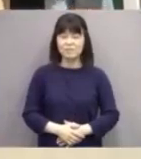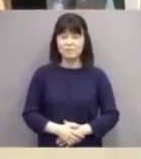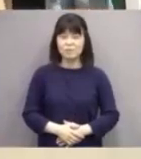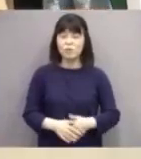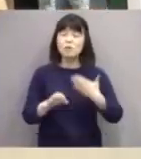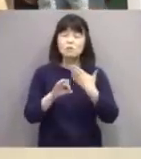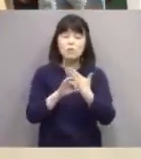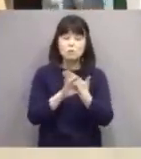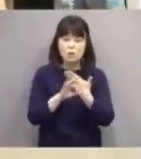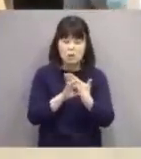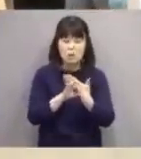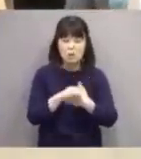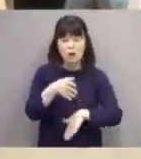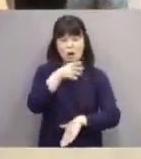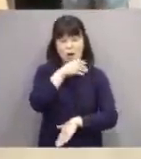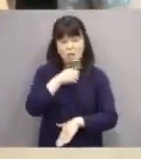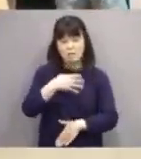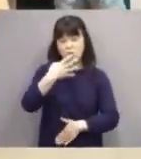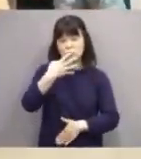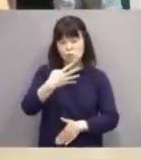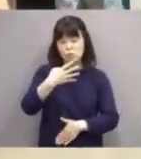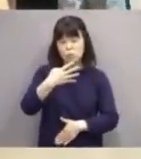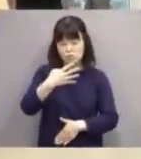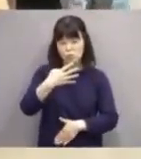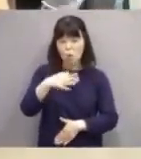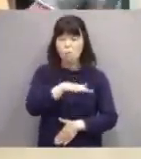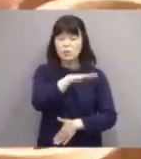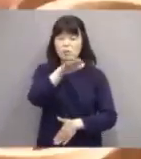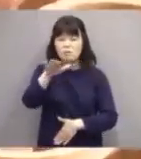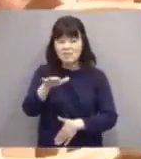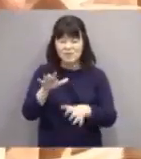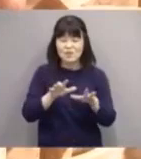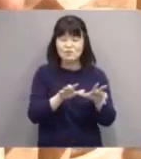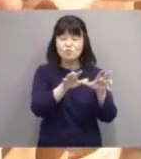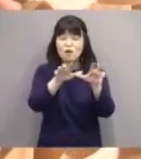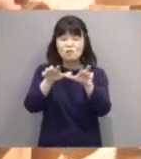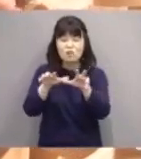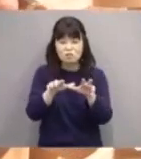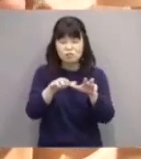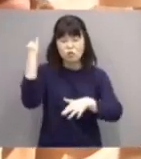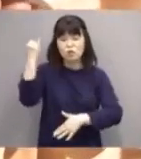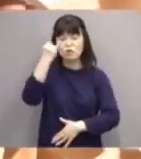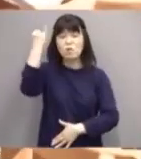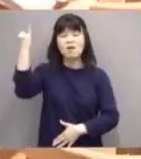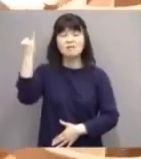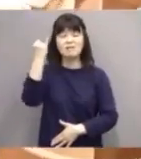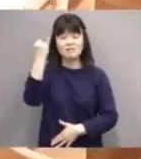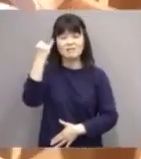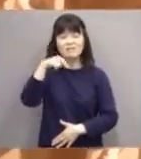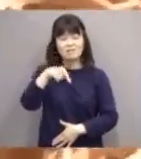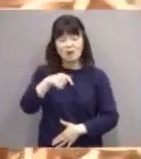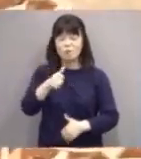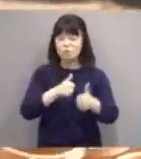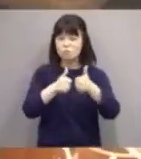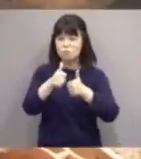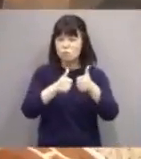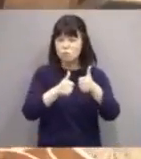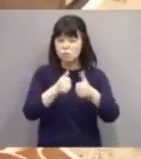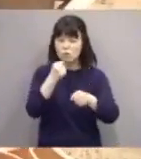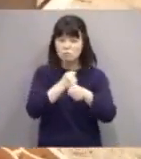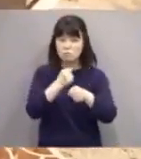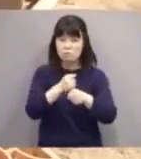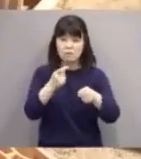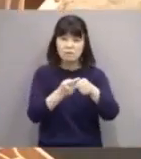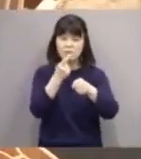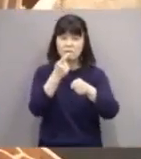例えば年中さんの蜘蛛の巣をモチーフにした競技、あれはどんな